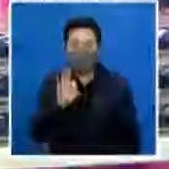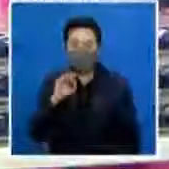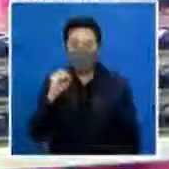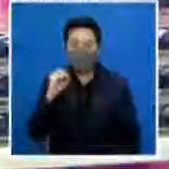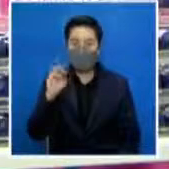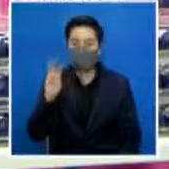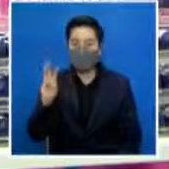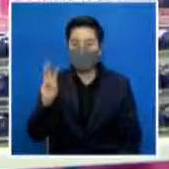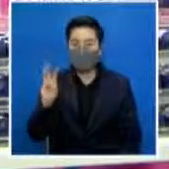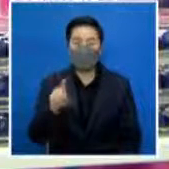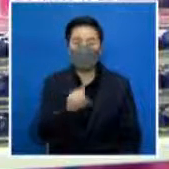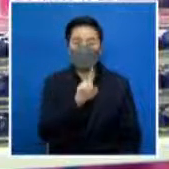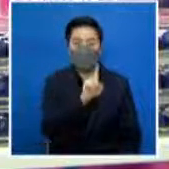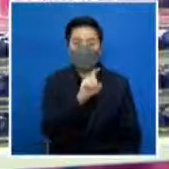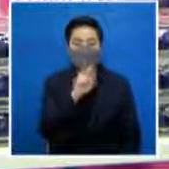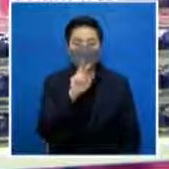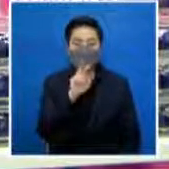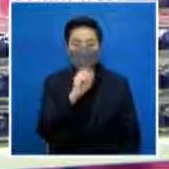1029906